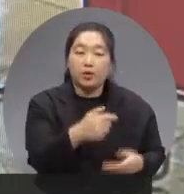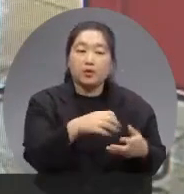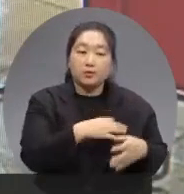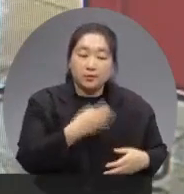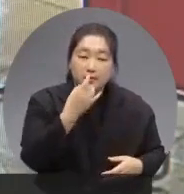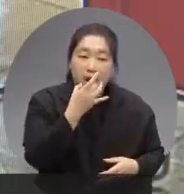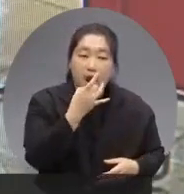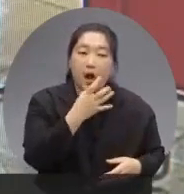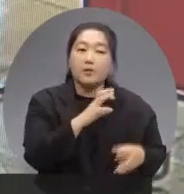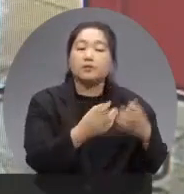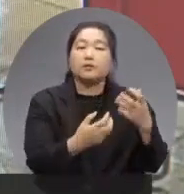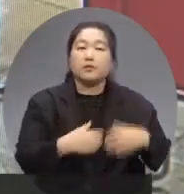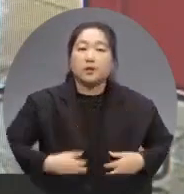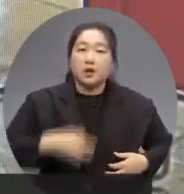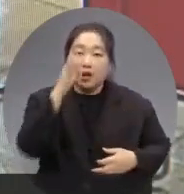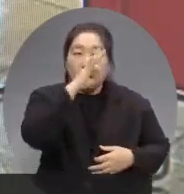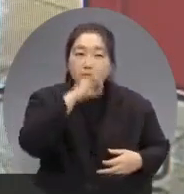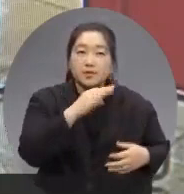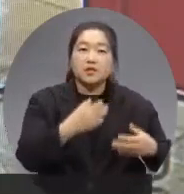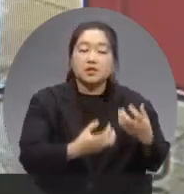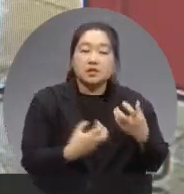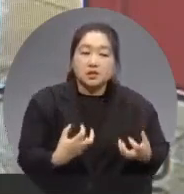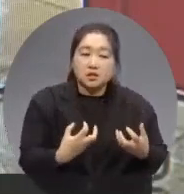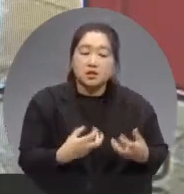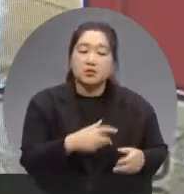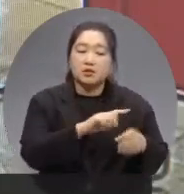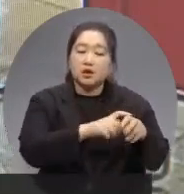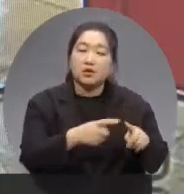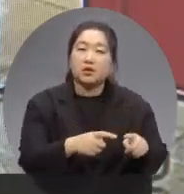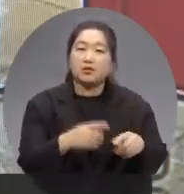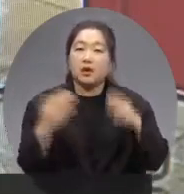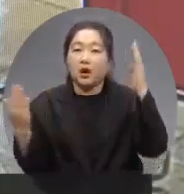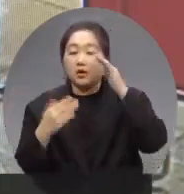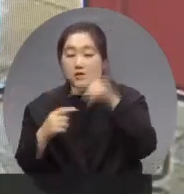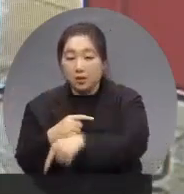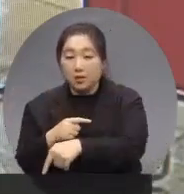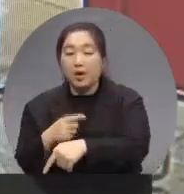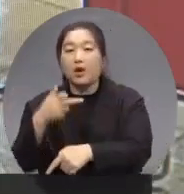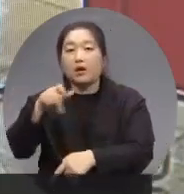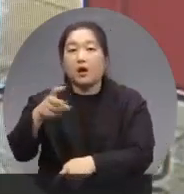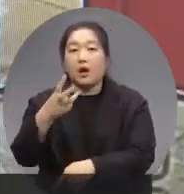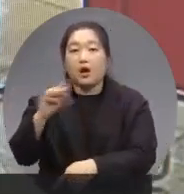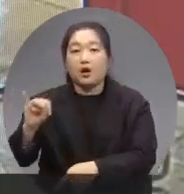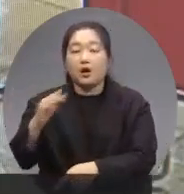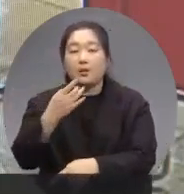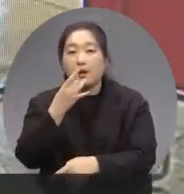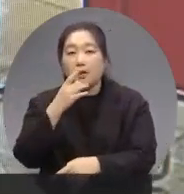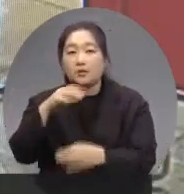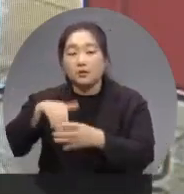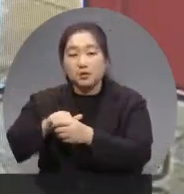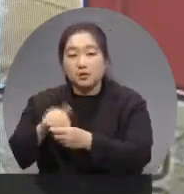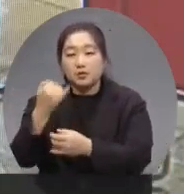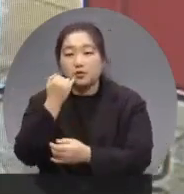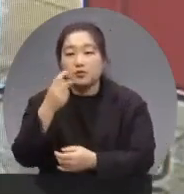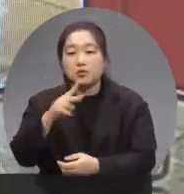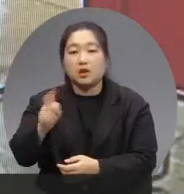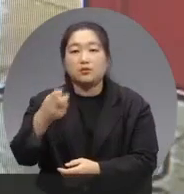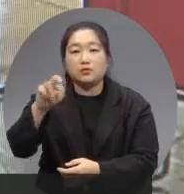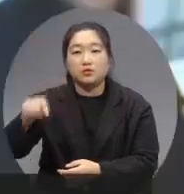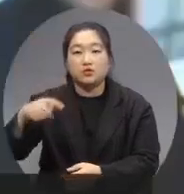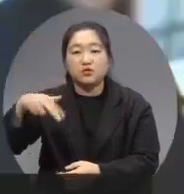전골 돼지갈비찜과 장어튀김 등이 담겨 있고 학생들의 식판에는 카레밥과 된장국 단무지 등이 담겨